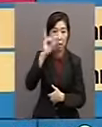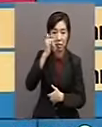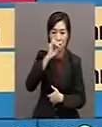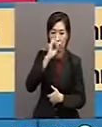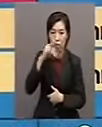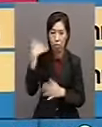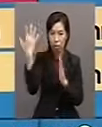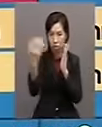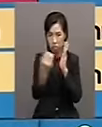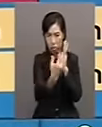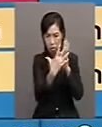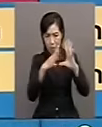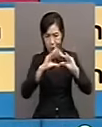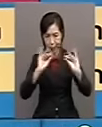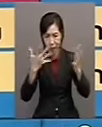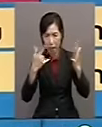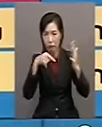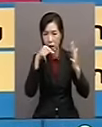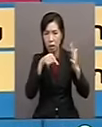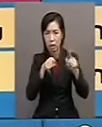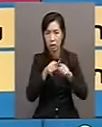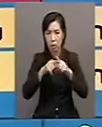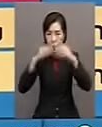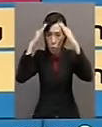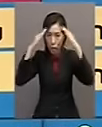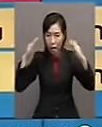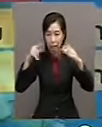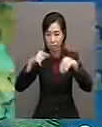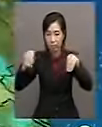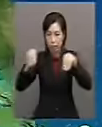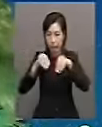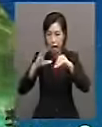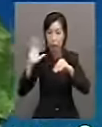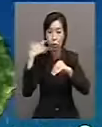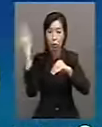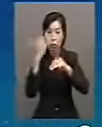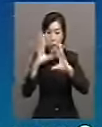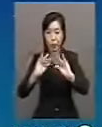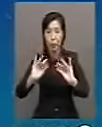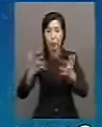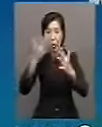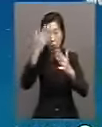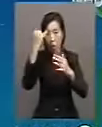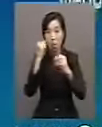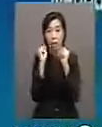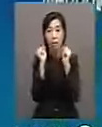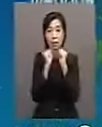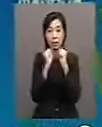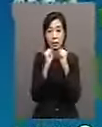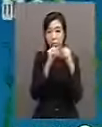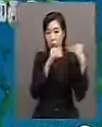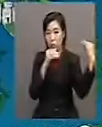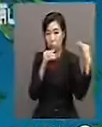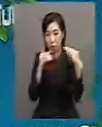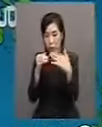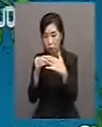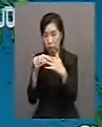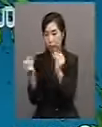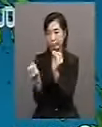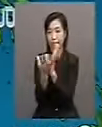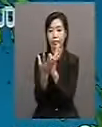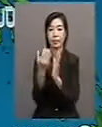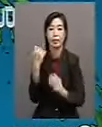างจะมาสลายตัวก่อนถึงบริเวณของพื้นที่เวียดนามนั่นเองนะครับสืบเนื่องจากมวลอากาศเย็นที่จะแผ่ลงมาปกคลุมก็เป็นปัจจัยหนึ่งนะครับที่